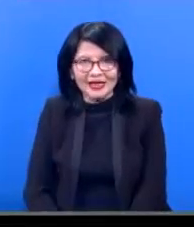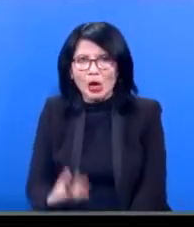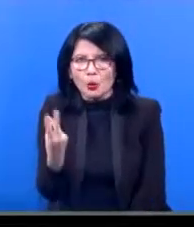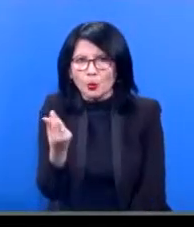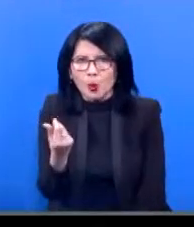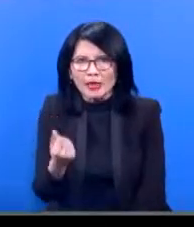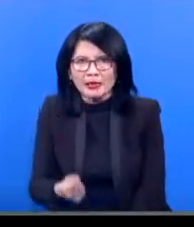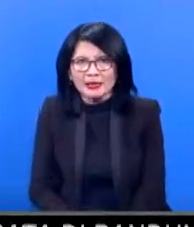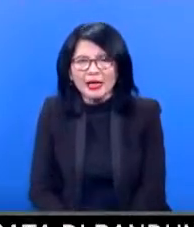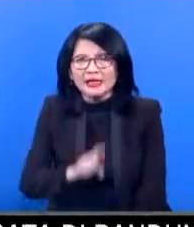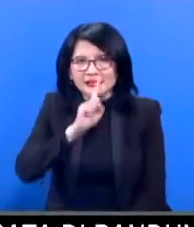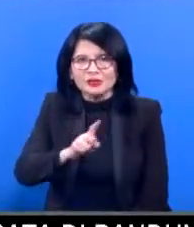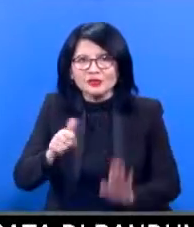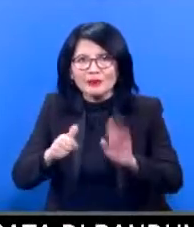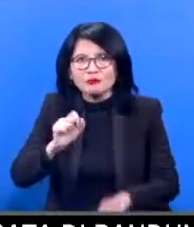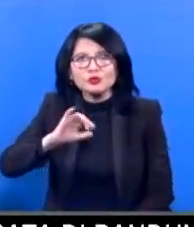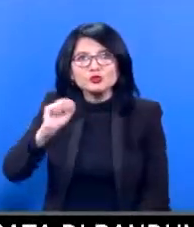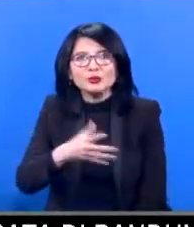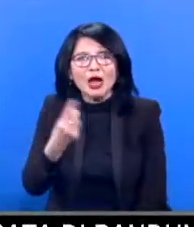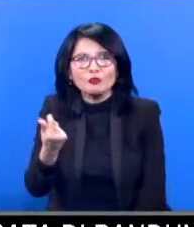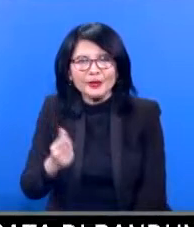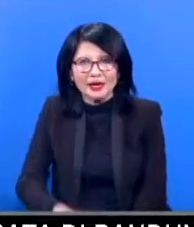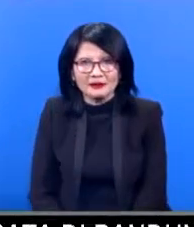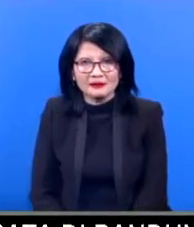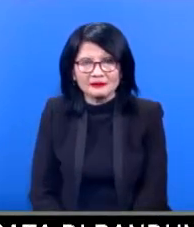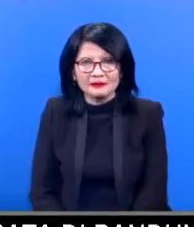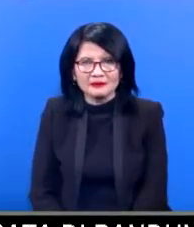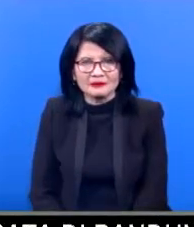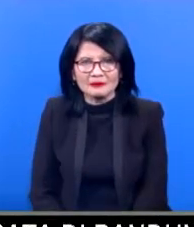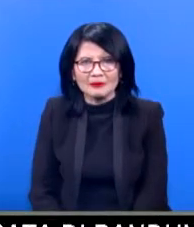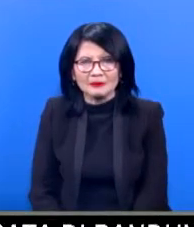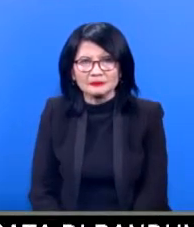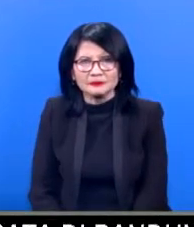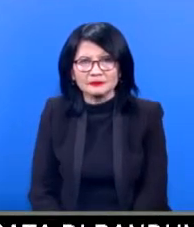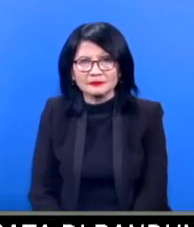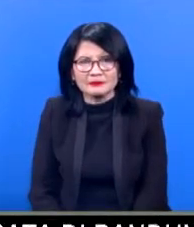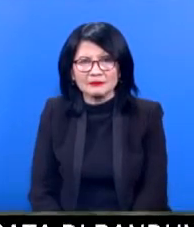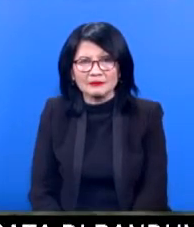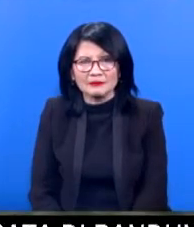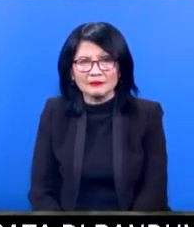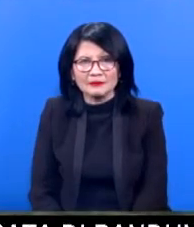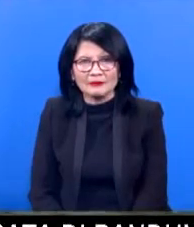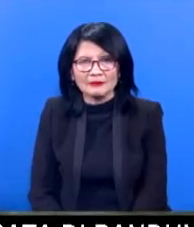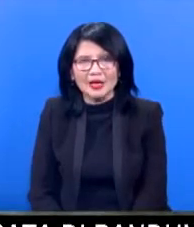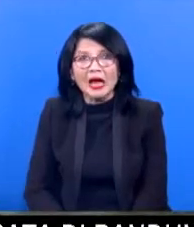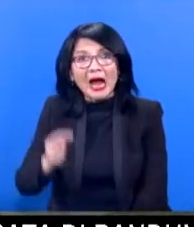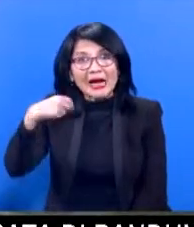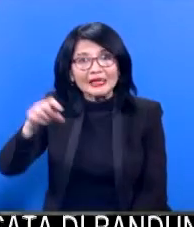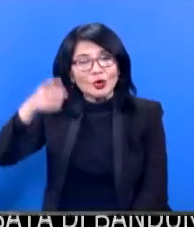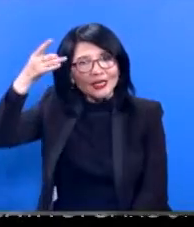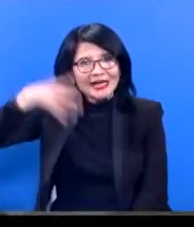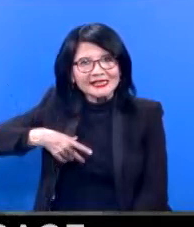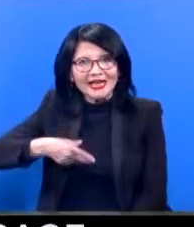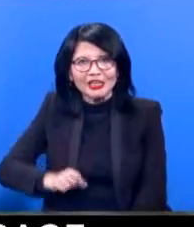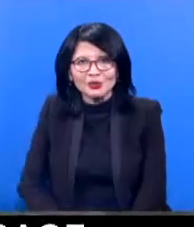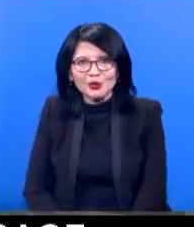anggaran 160 juta rupiah menurut pelaksana tugas kepala desa mojong Andi Diana kantor desa sengaja dibangun